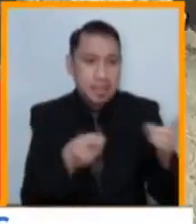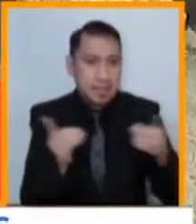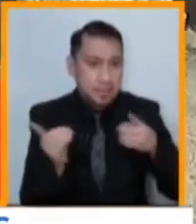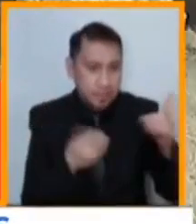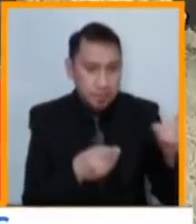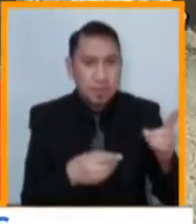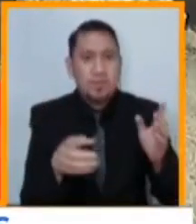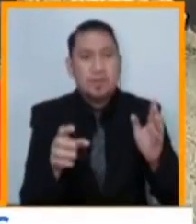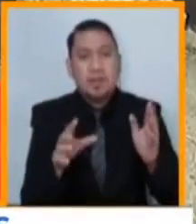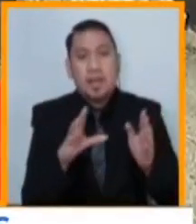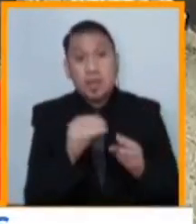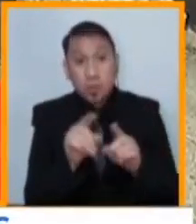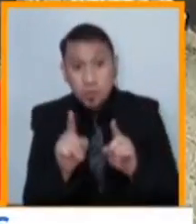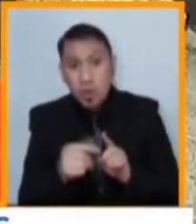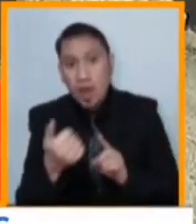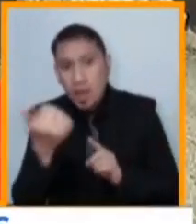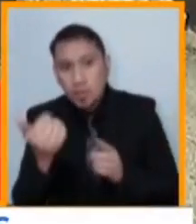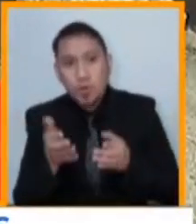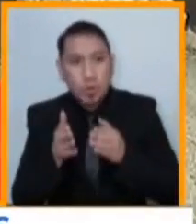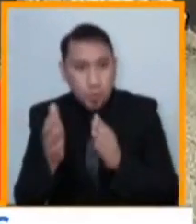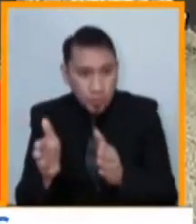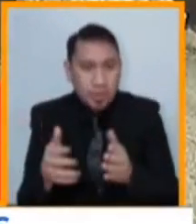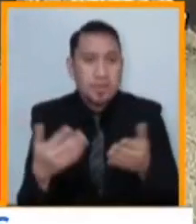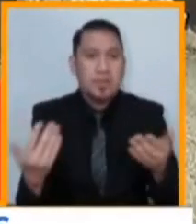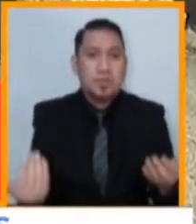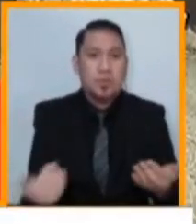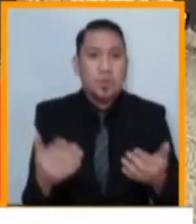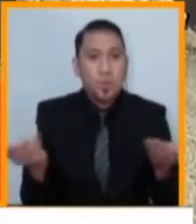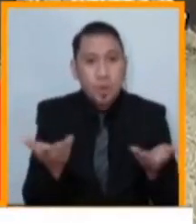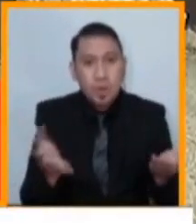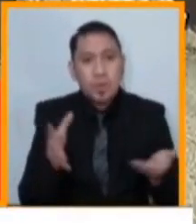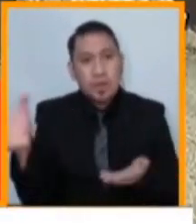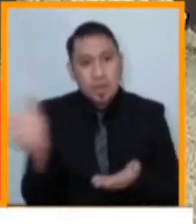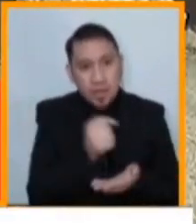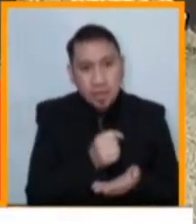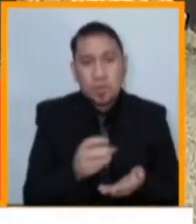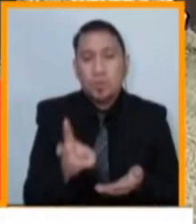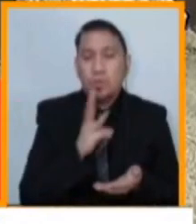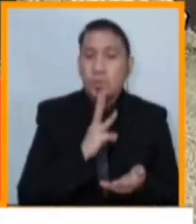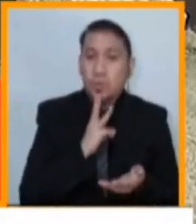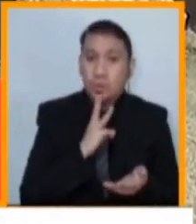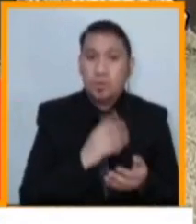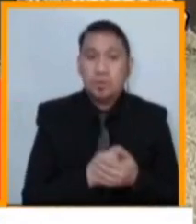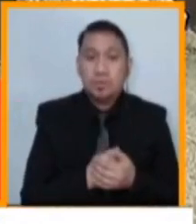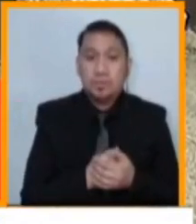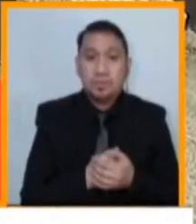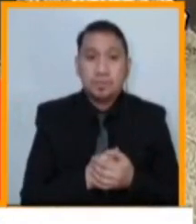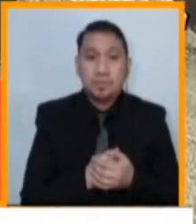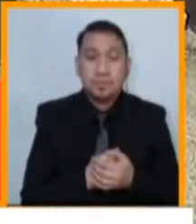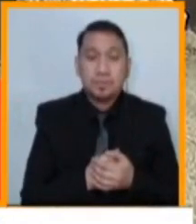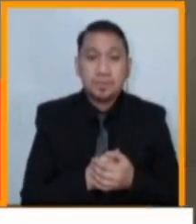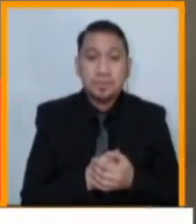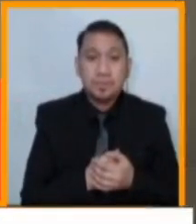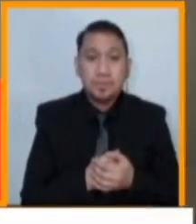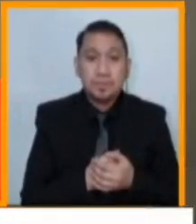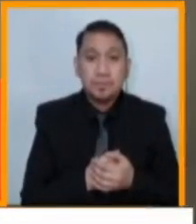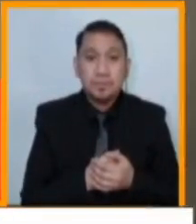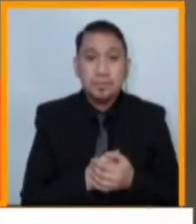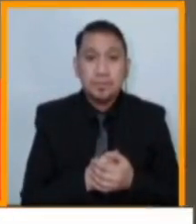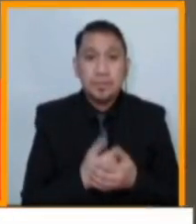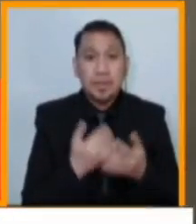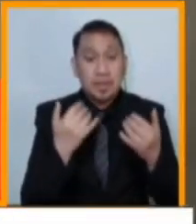mga treatment facilities. Ganun po man po, no, ito pong mga tinatawag na mga mobile treatments